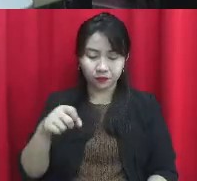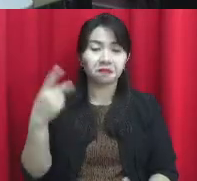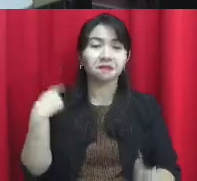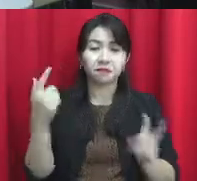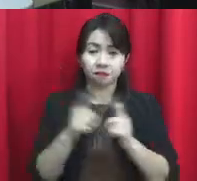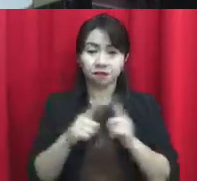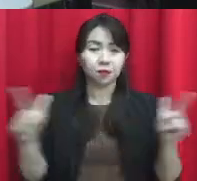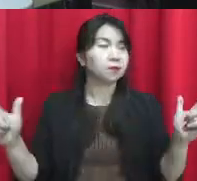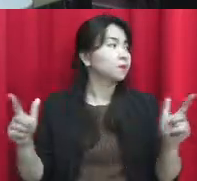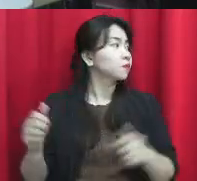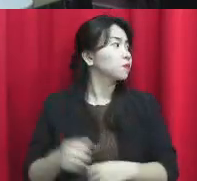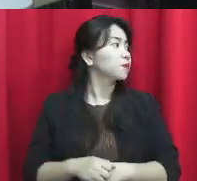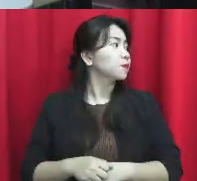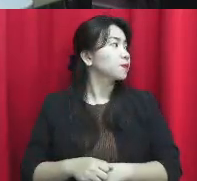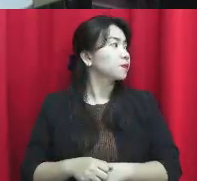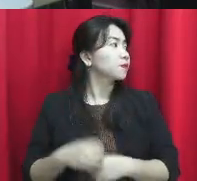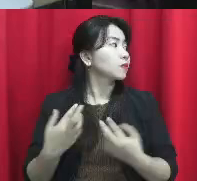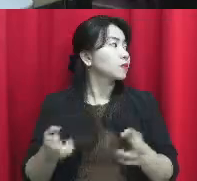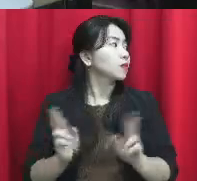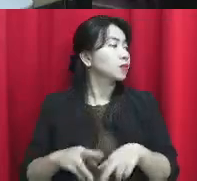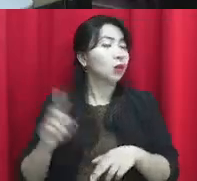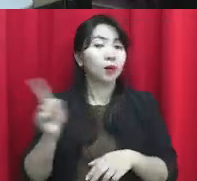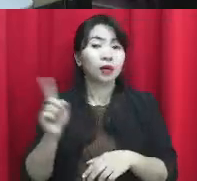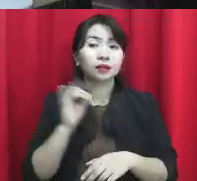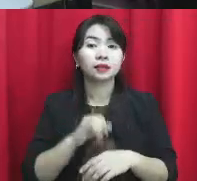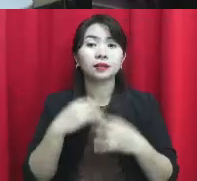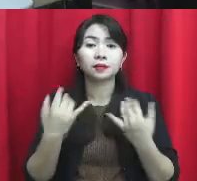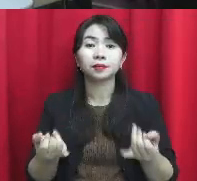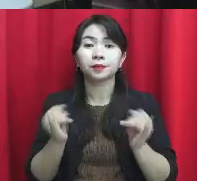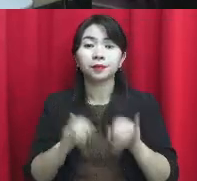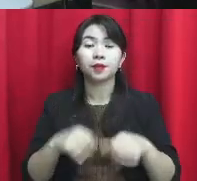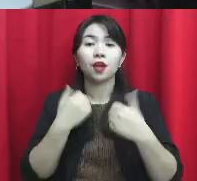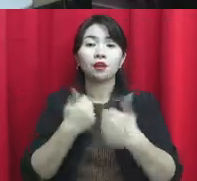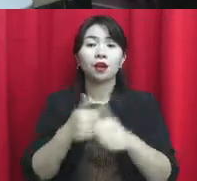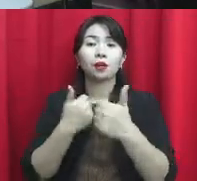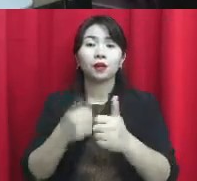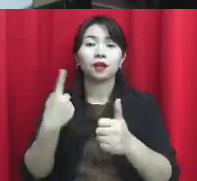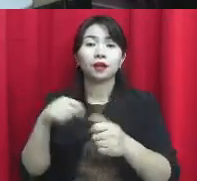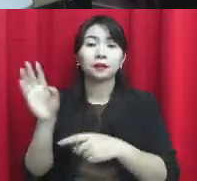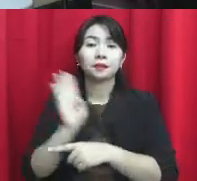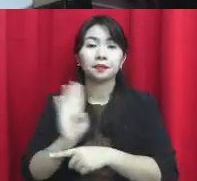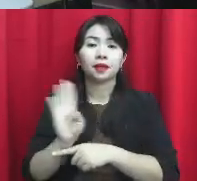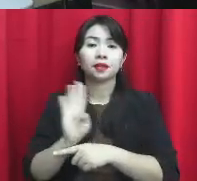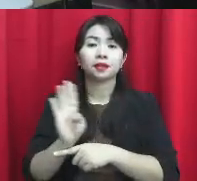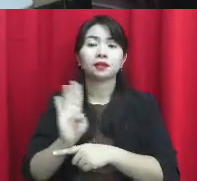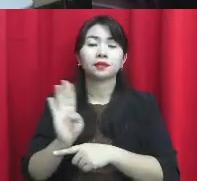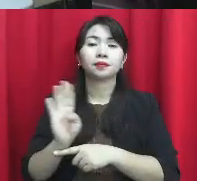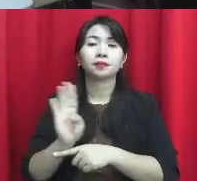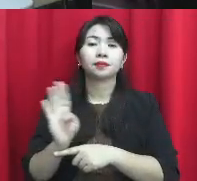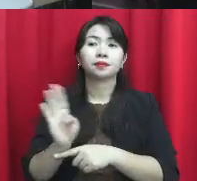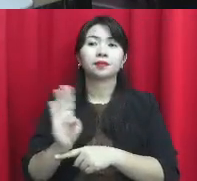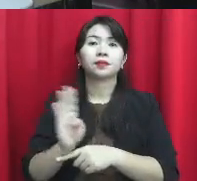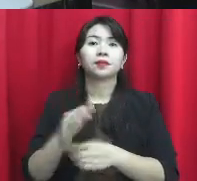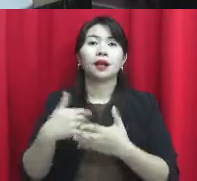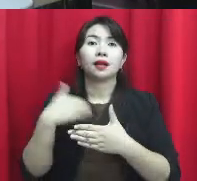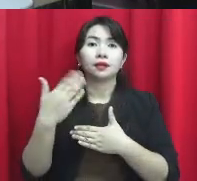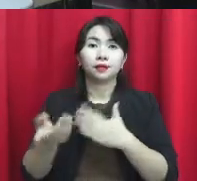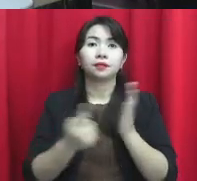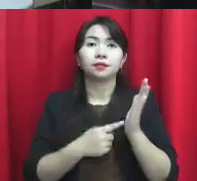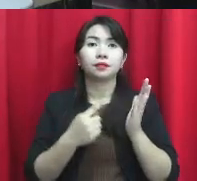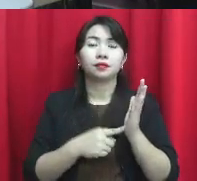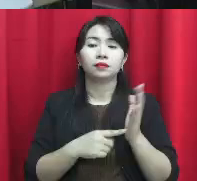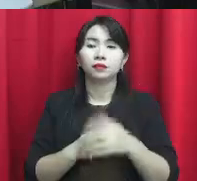bata again what what is the importance of following the baligatan sa sa sa After this mga